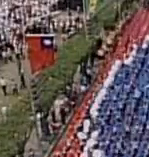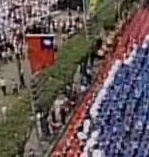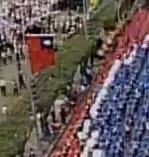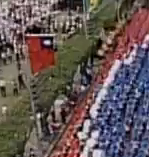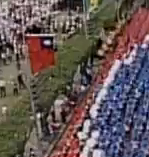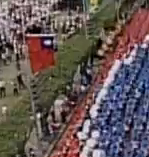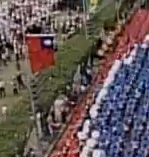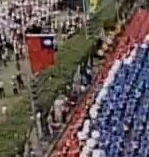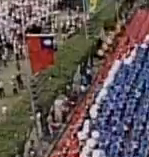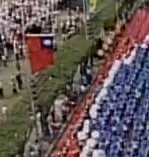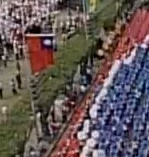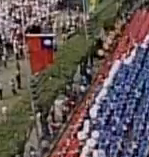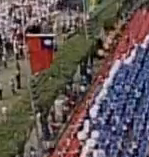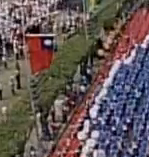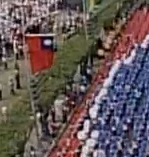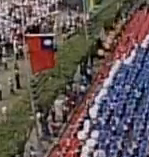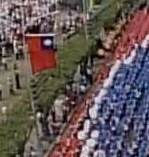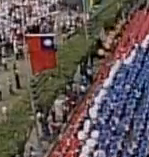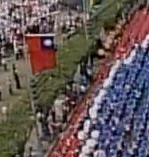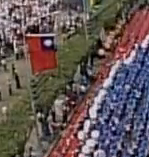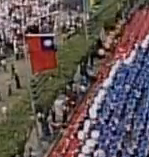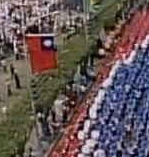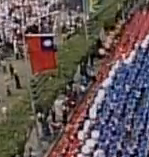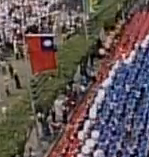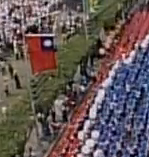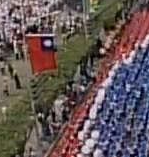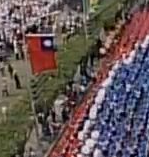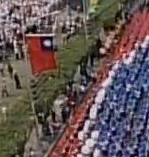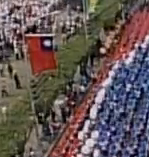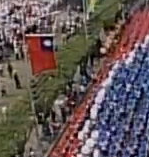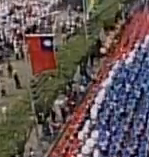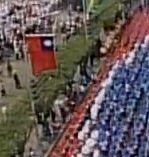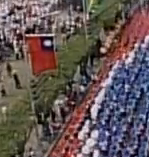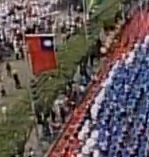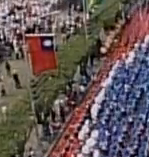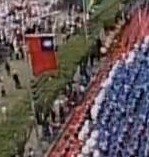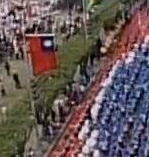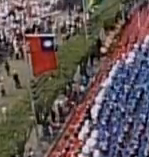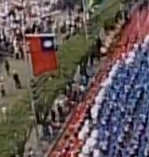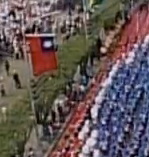各位贵宾请坐下。 Please be seated. 掌声。